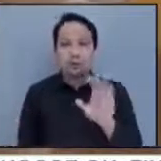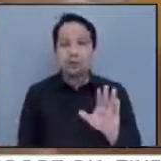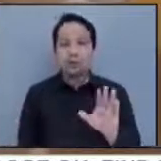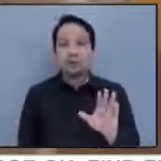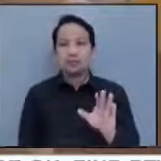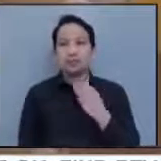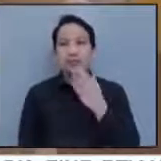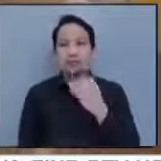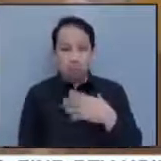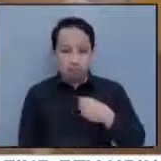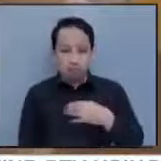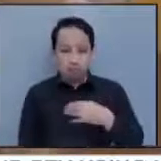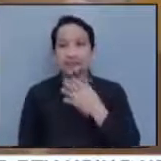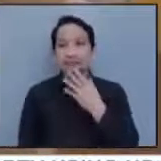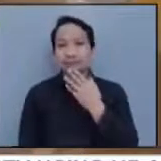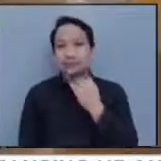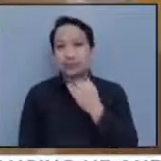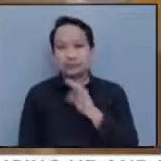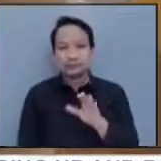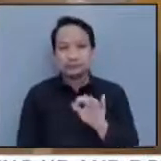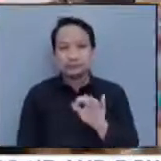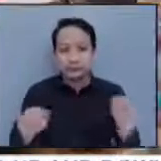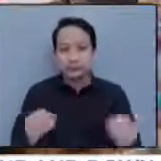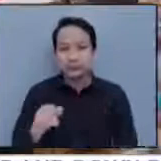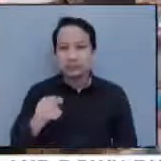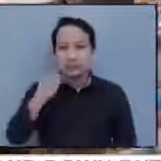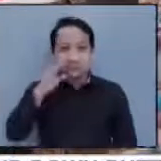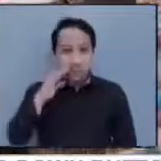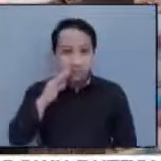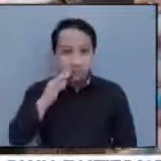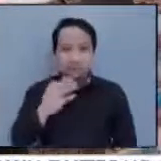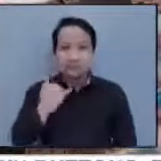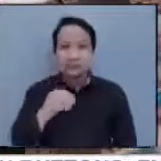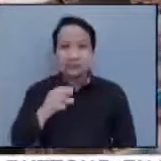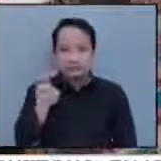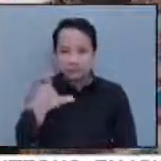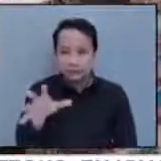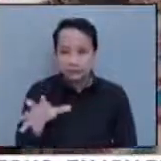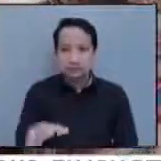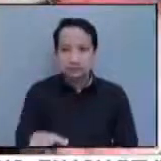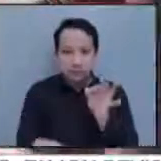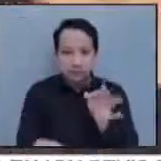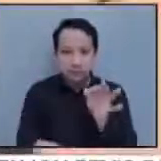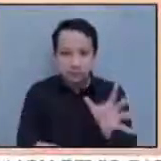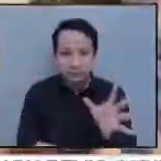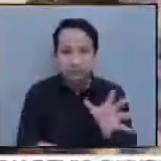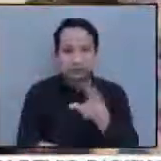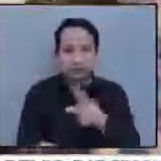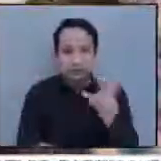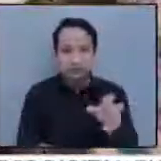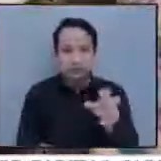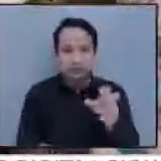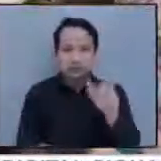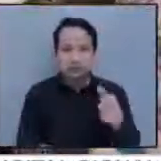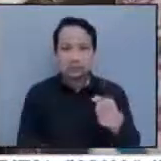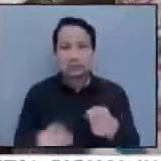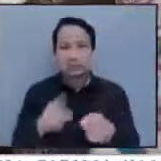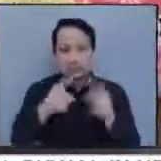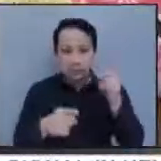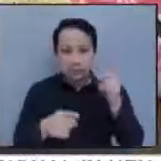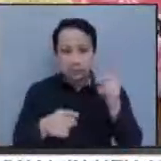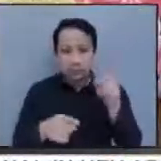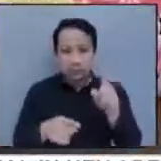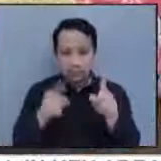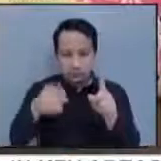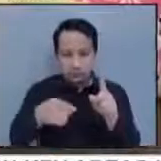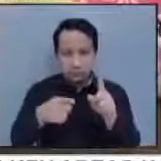puti, gayon din ang pula, ay naglalaro na ng 65 hanggang 90 pesos kada 350 grams o 1/4. Ang mantika